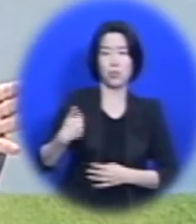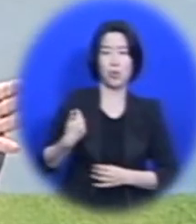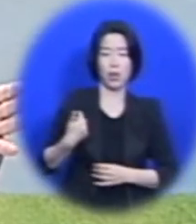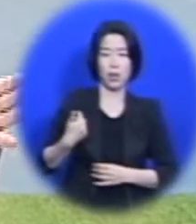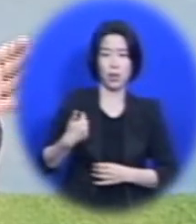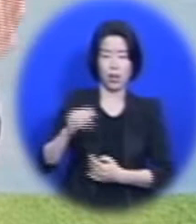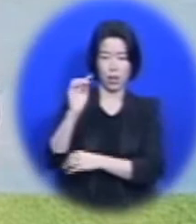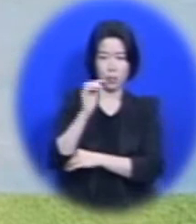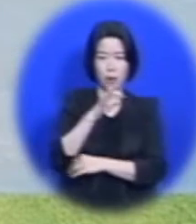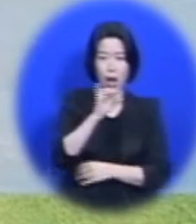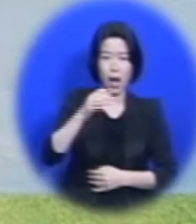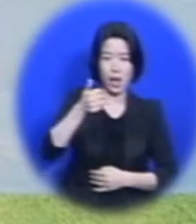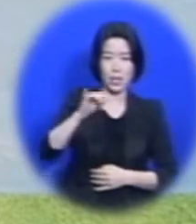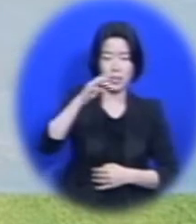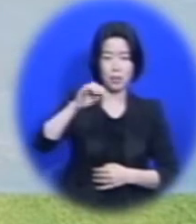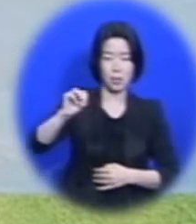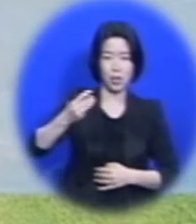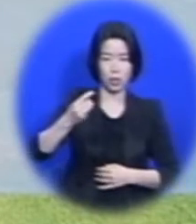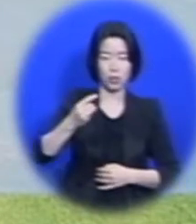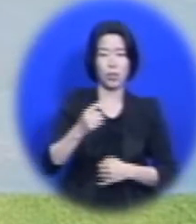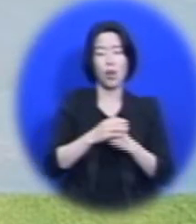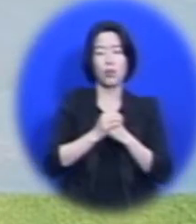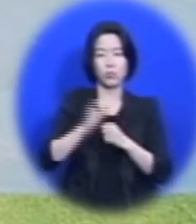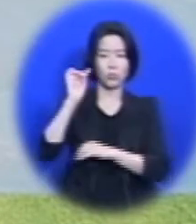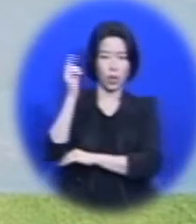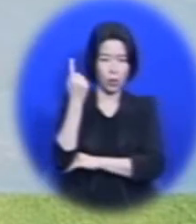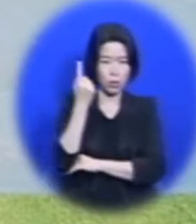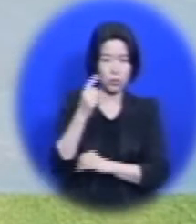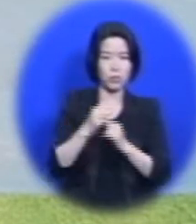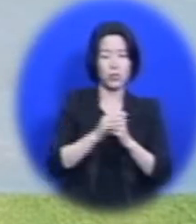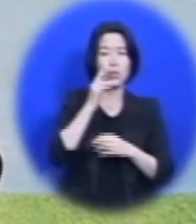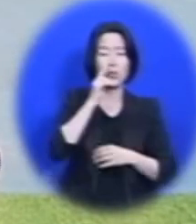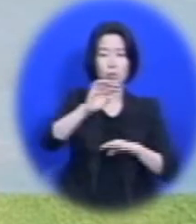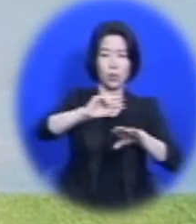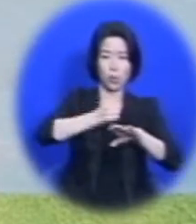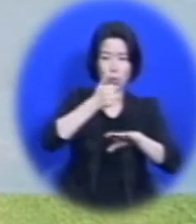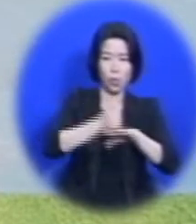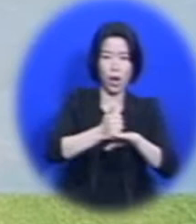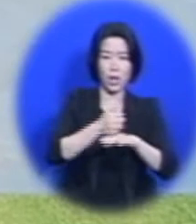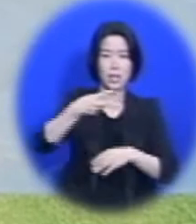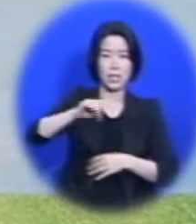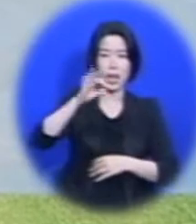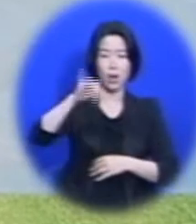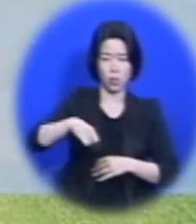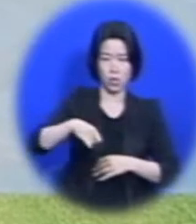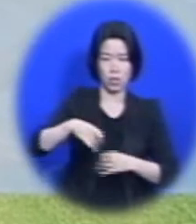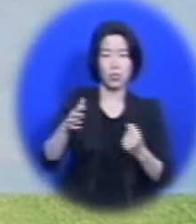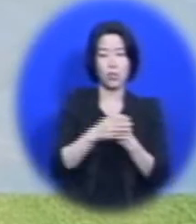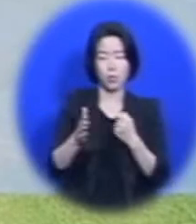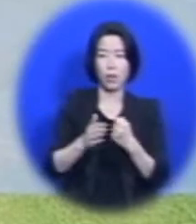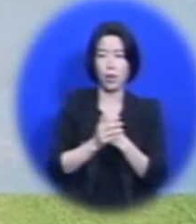사위고, 그리고 사울 왕의 오른편 같은 장수입니다. 그러니 당연히 다윗을 잘 대접하게